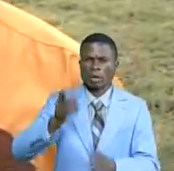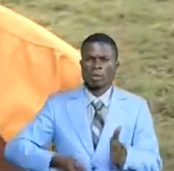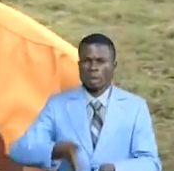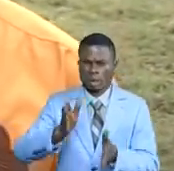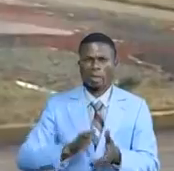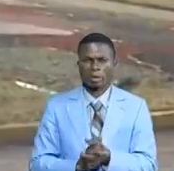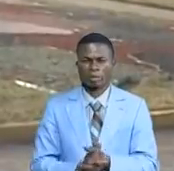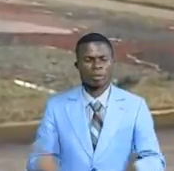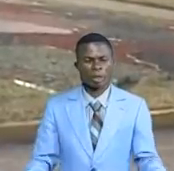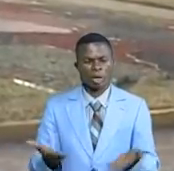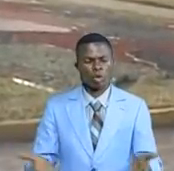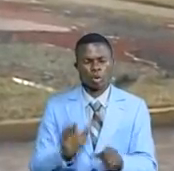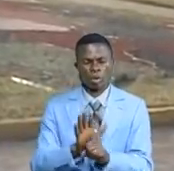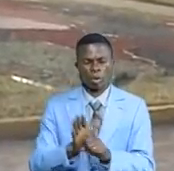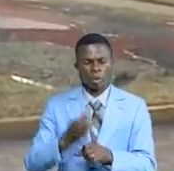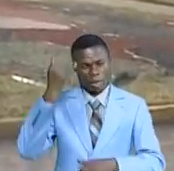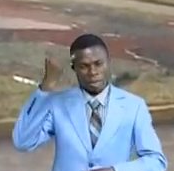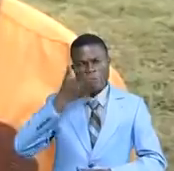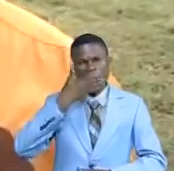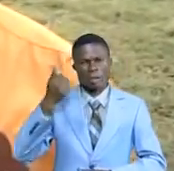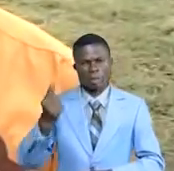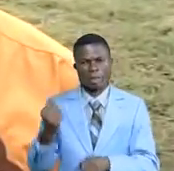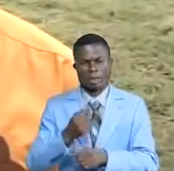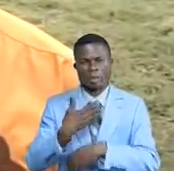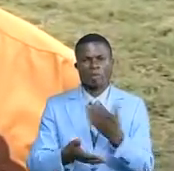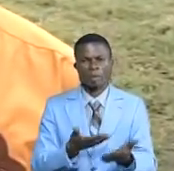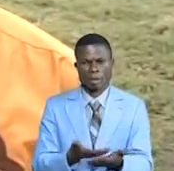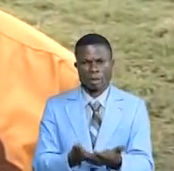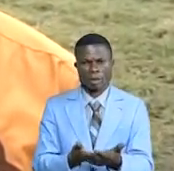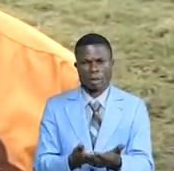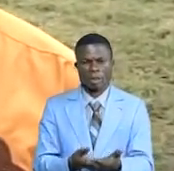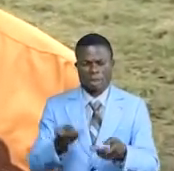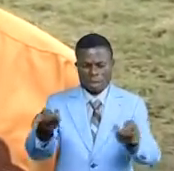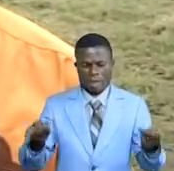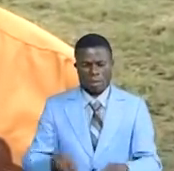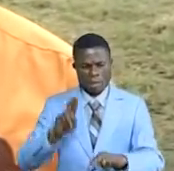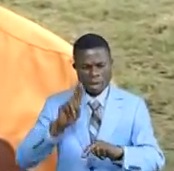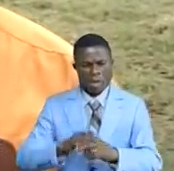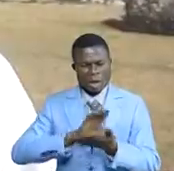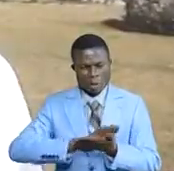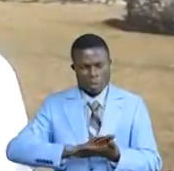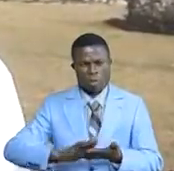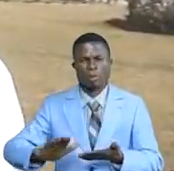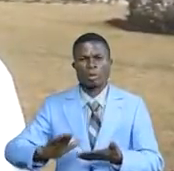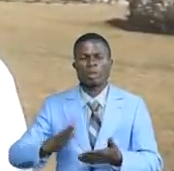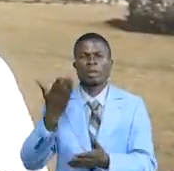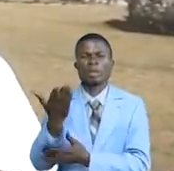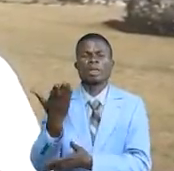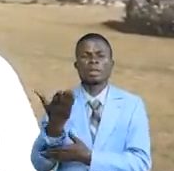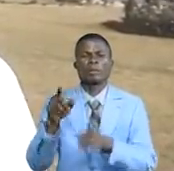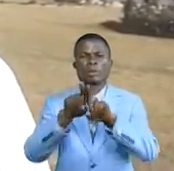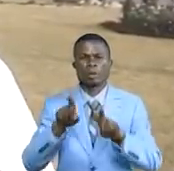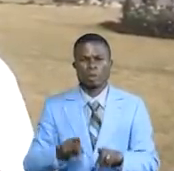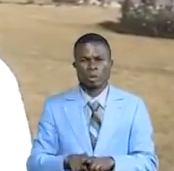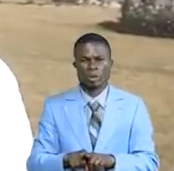qu'encourager l'initiative parce que nous aspirons tous à ce que nous puissions vivre dans un environnement sain et propre. Féliciter ce